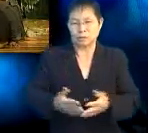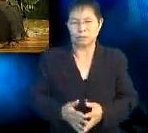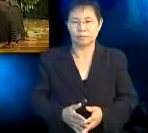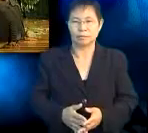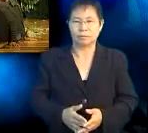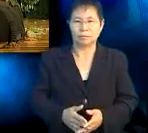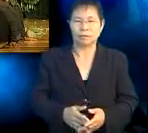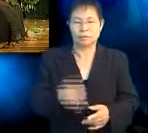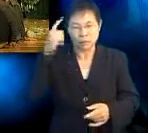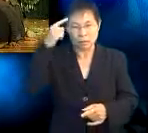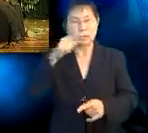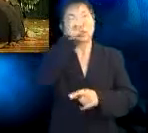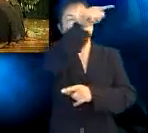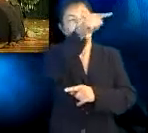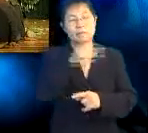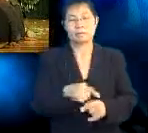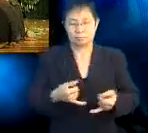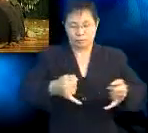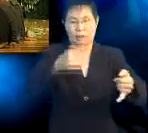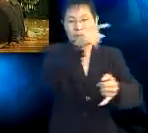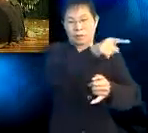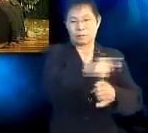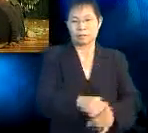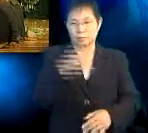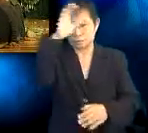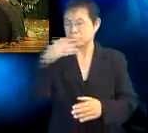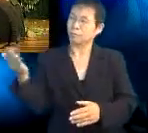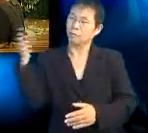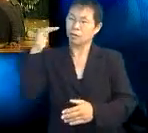Mari kita ke arah sana. Ya, ya. Mari.